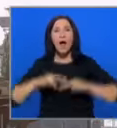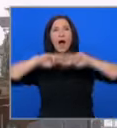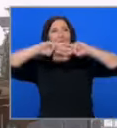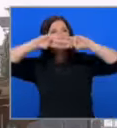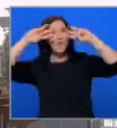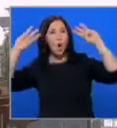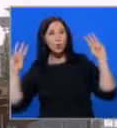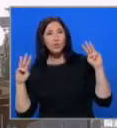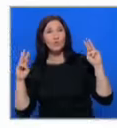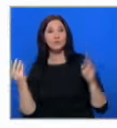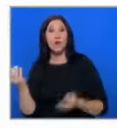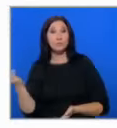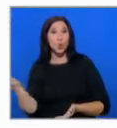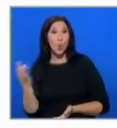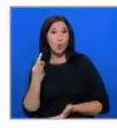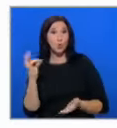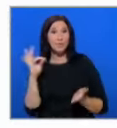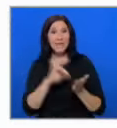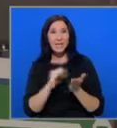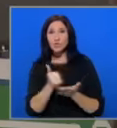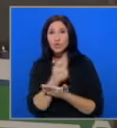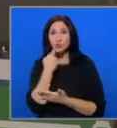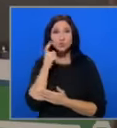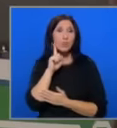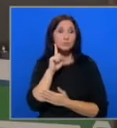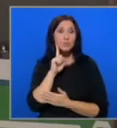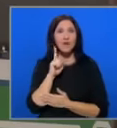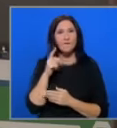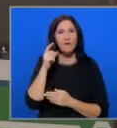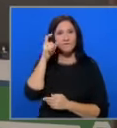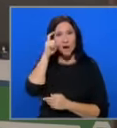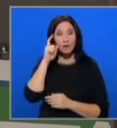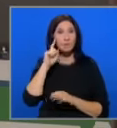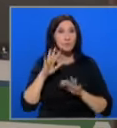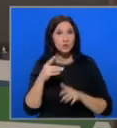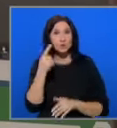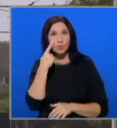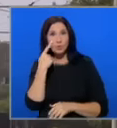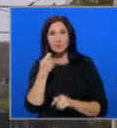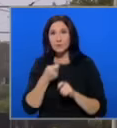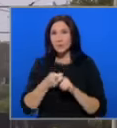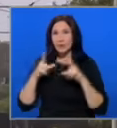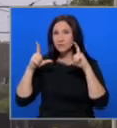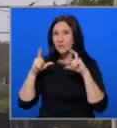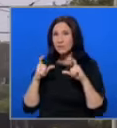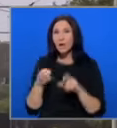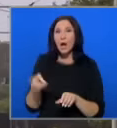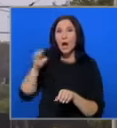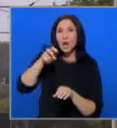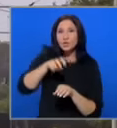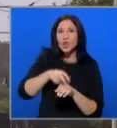Волтова дъга порази 16-годишно момче във Варна. Предполага се, че се е опитал да си направи селфи, качен върху